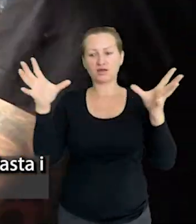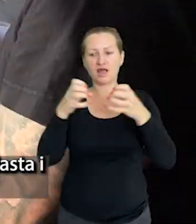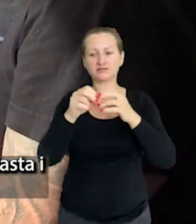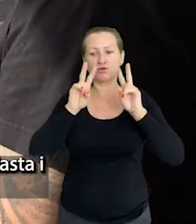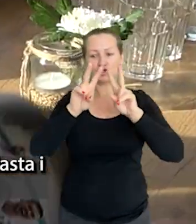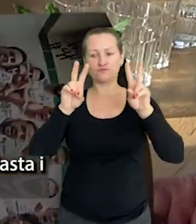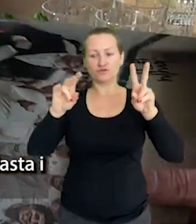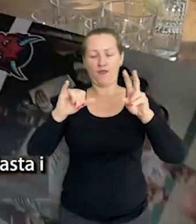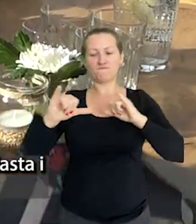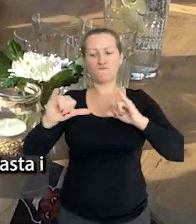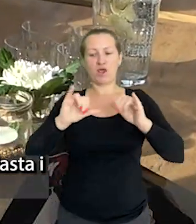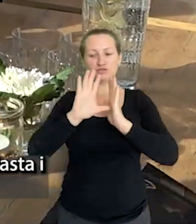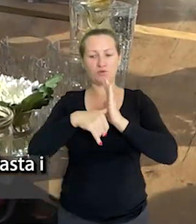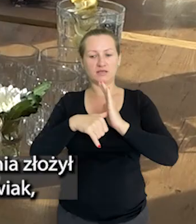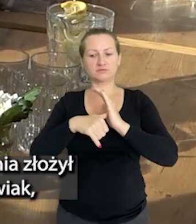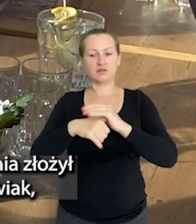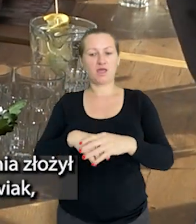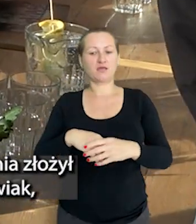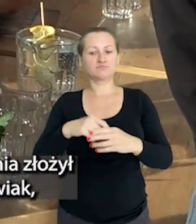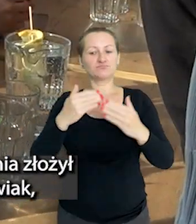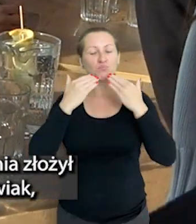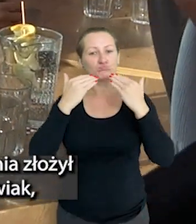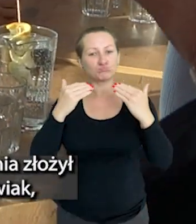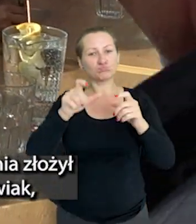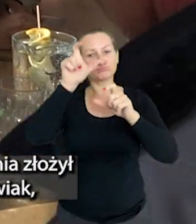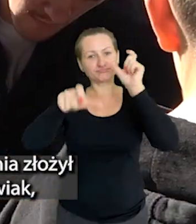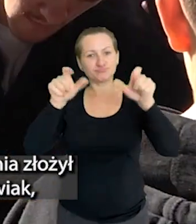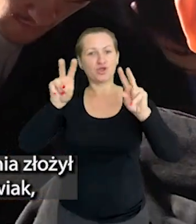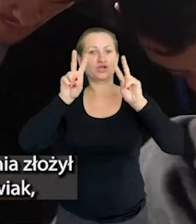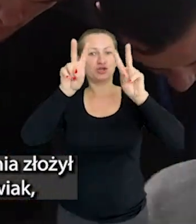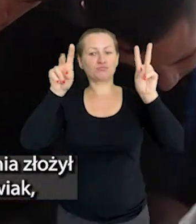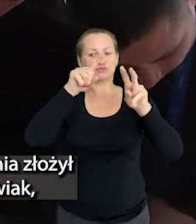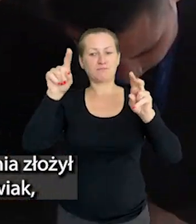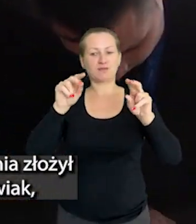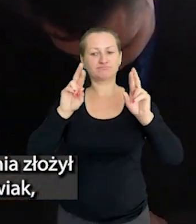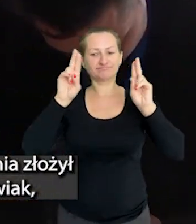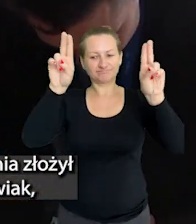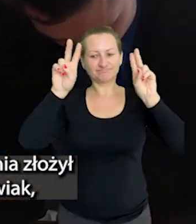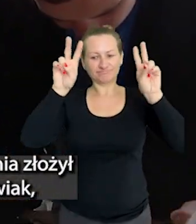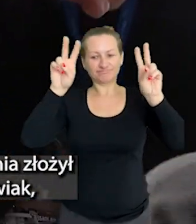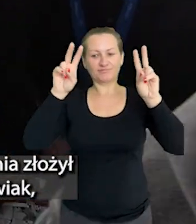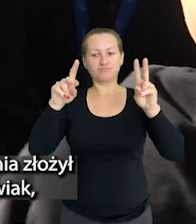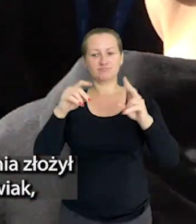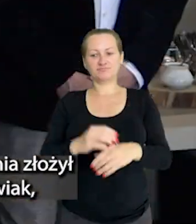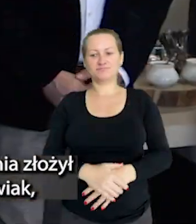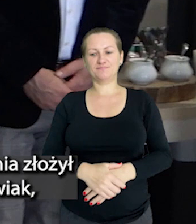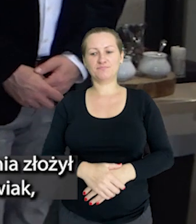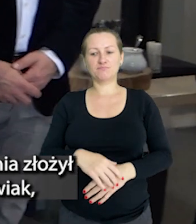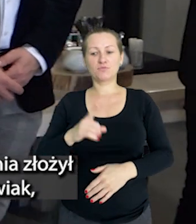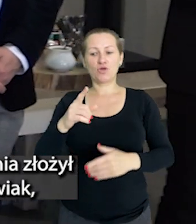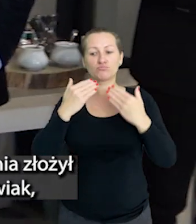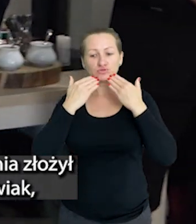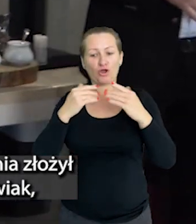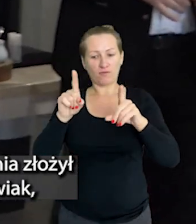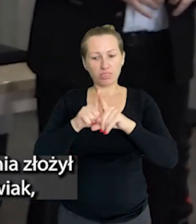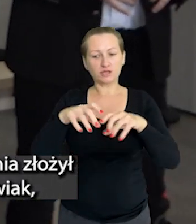władzami miasta, sponsorami i zarządem klubu. Podziękowali kibicom za obecność i wspaniały doping. Zawodnikom podziękowania złożył